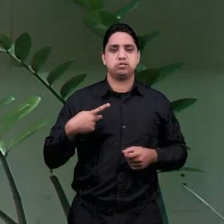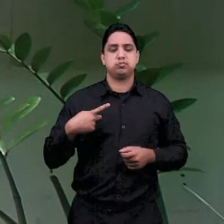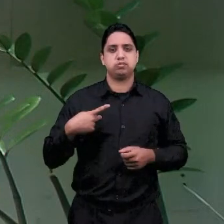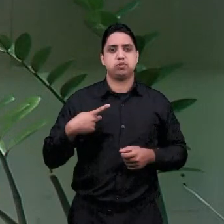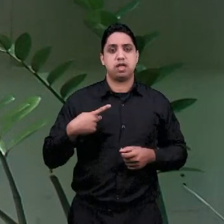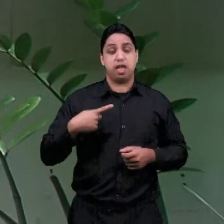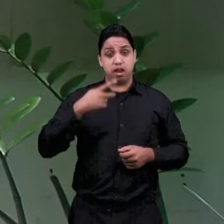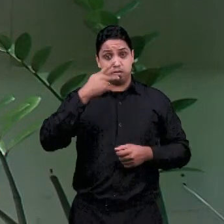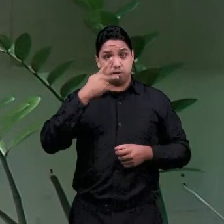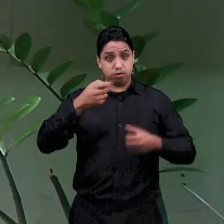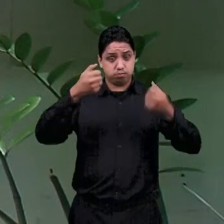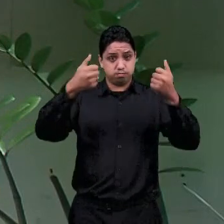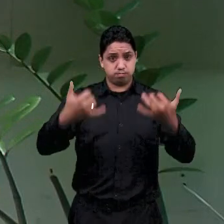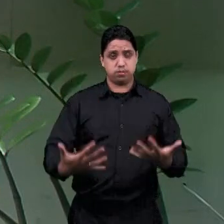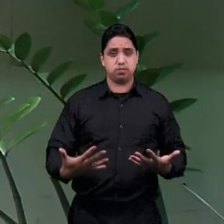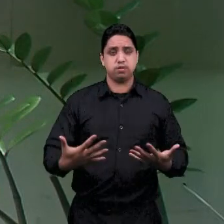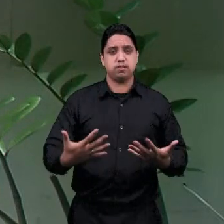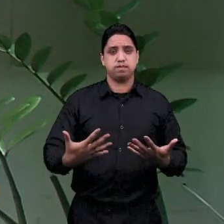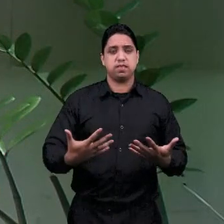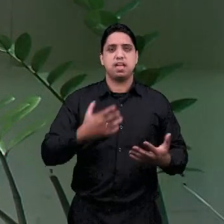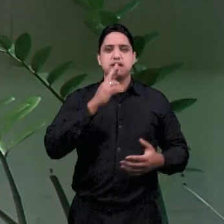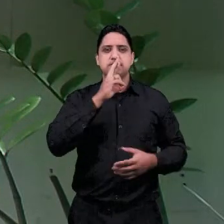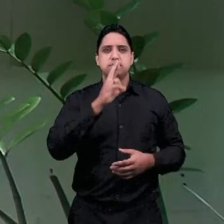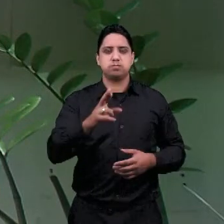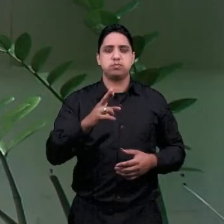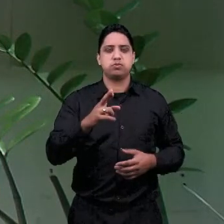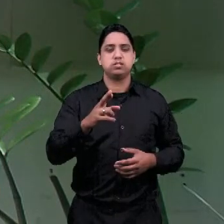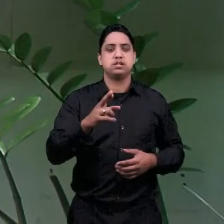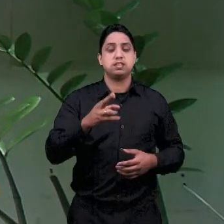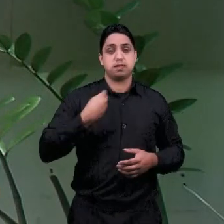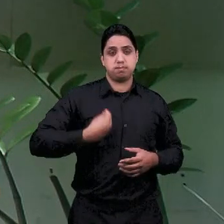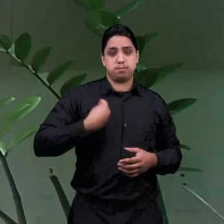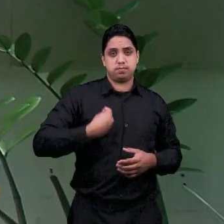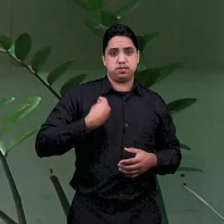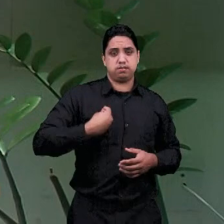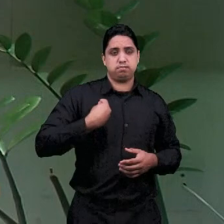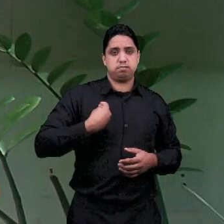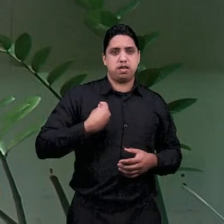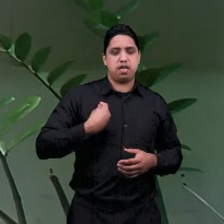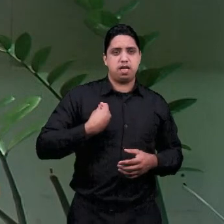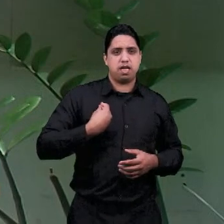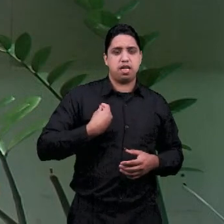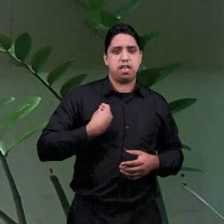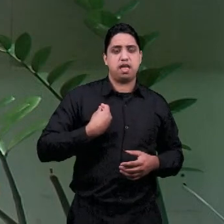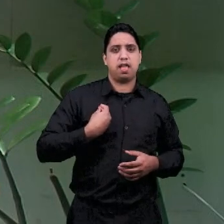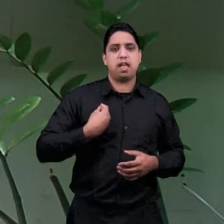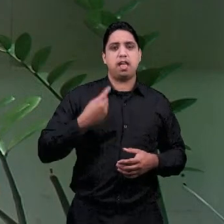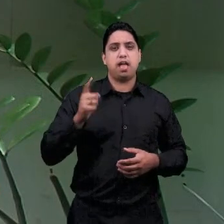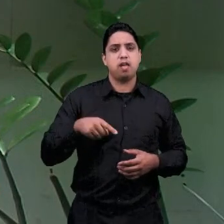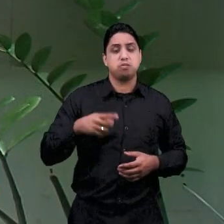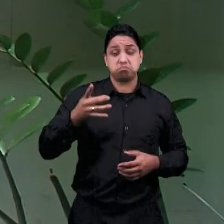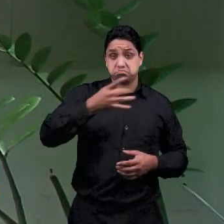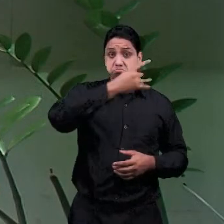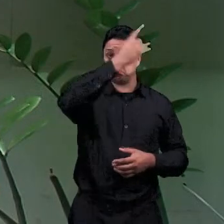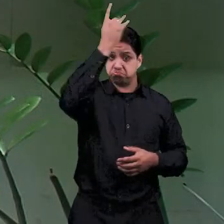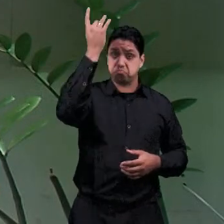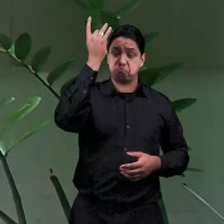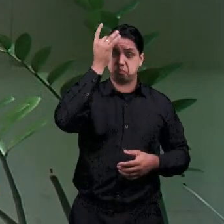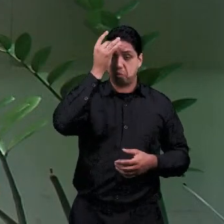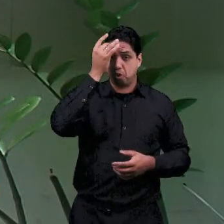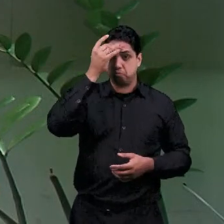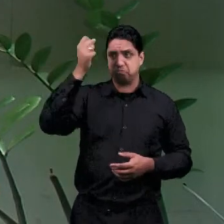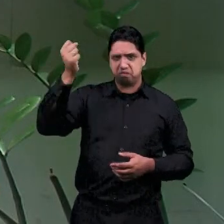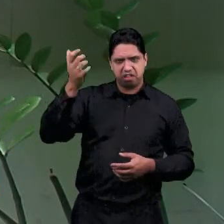sa contribution à propos des questions qu'on a posées, c'est très spirituel, très